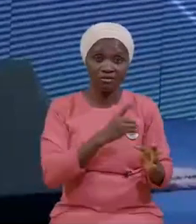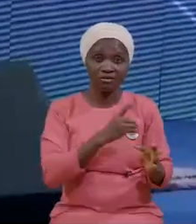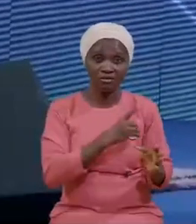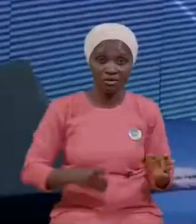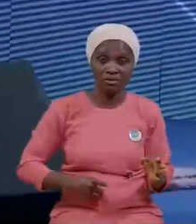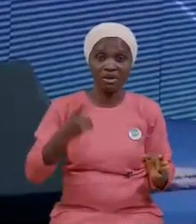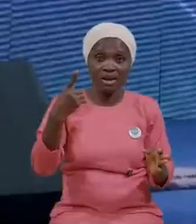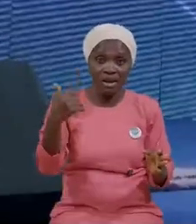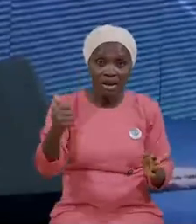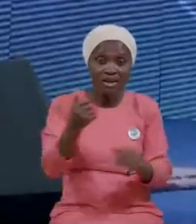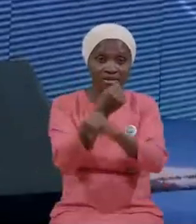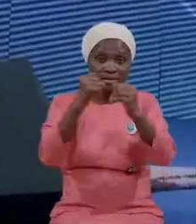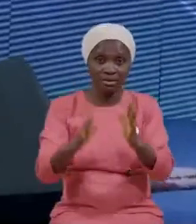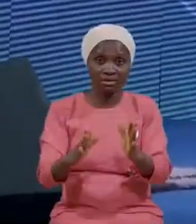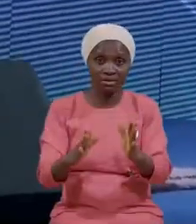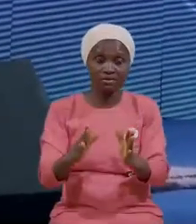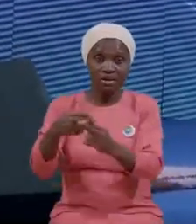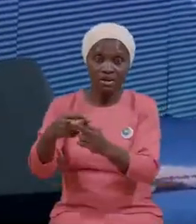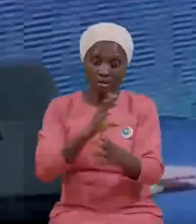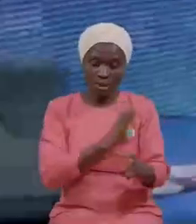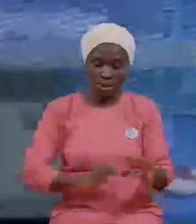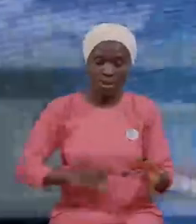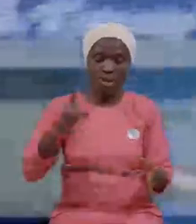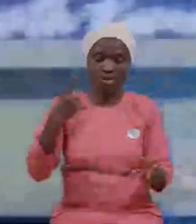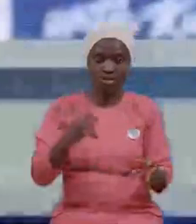Christ, le Seigneur.